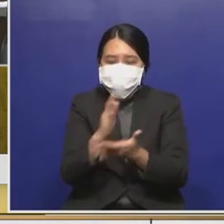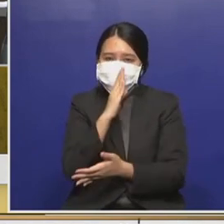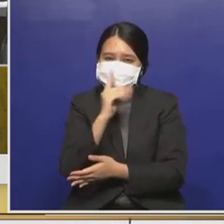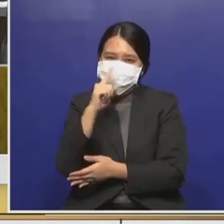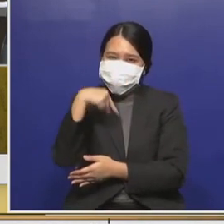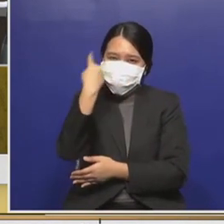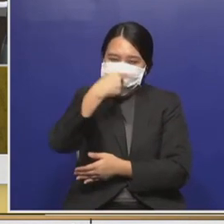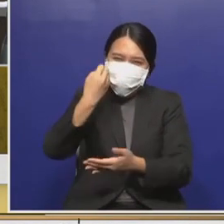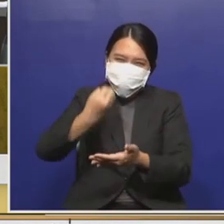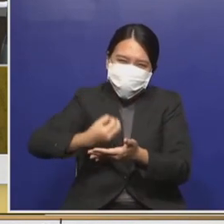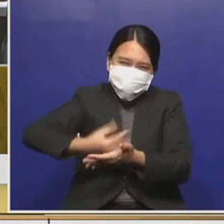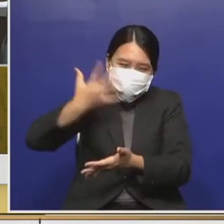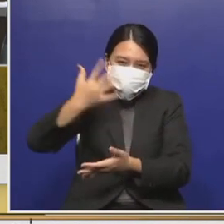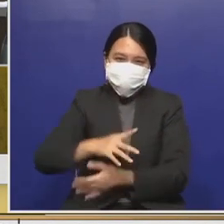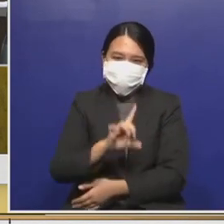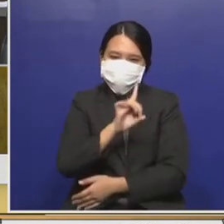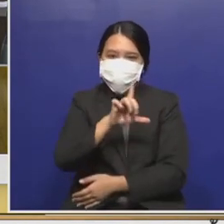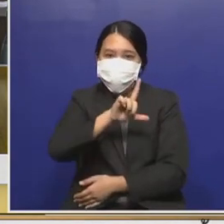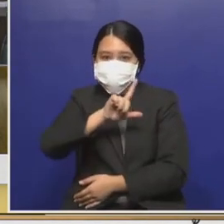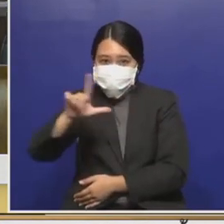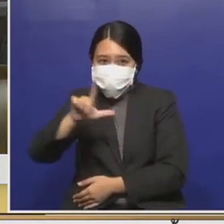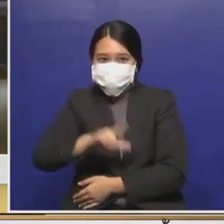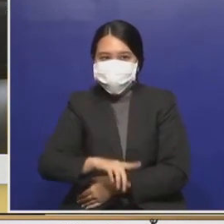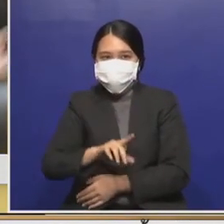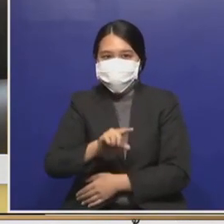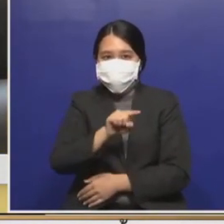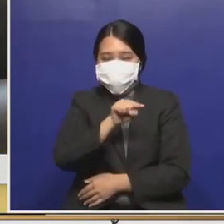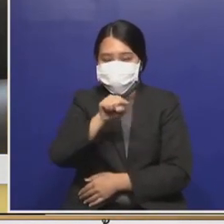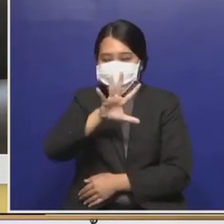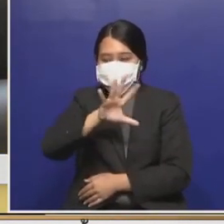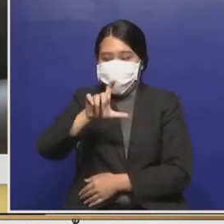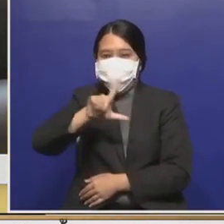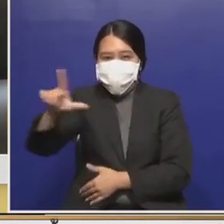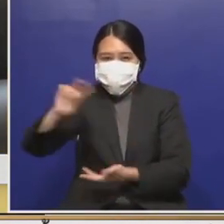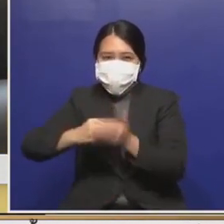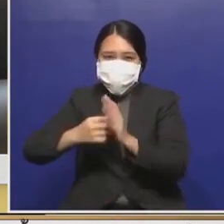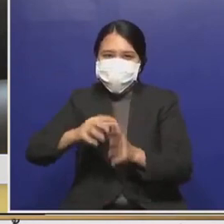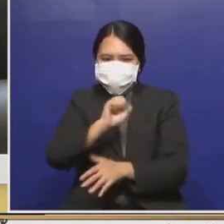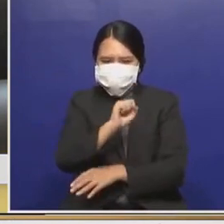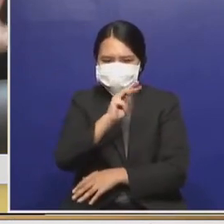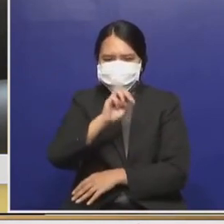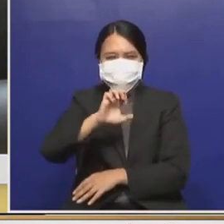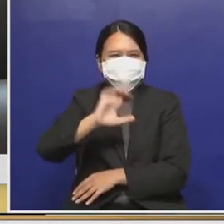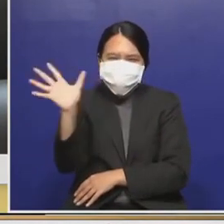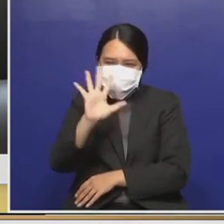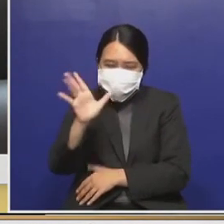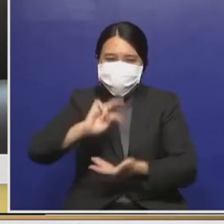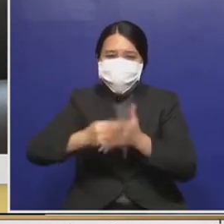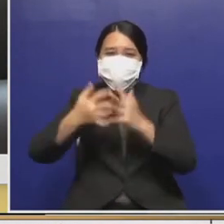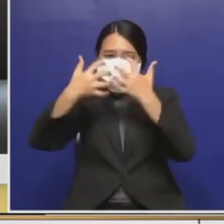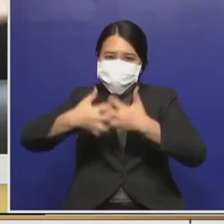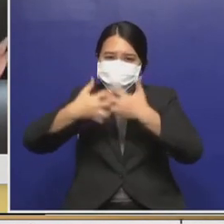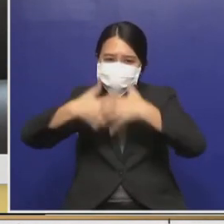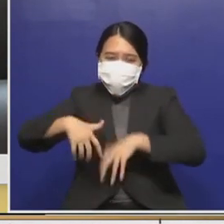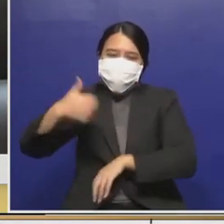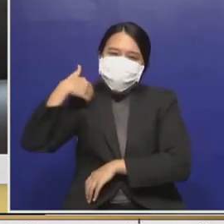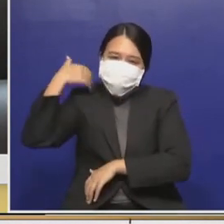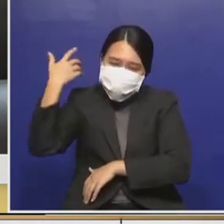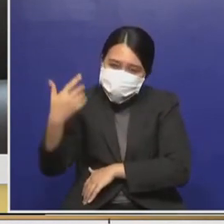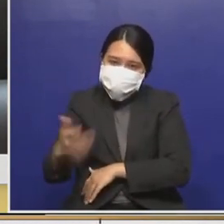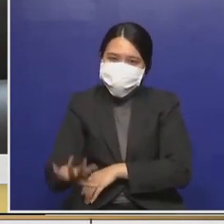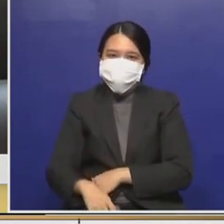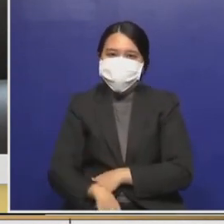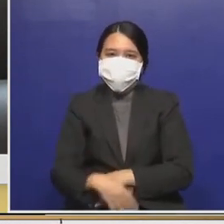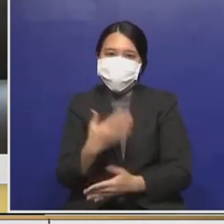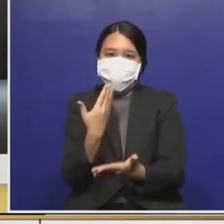ไอ้คนที่ 100 ล้านถึ 500 ล้มันไมใช่ SME แล้ว มัมีโงงานแล้ว มัมีเครดิตทาง